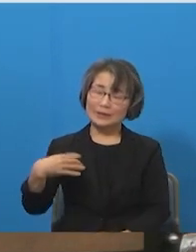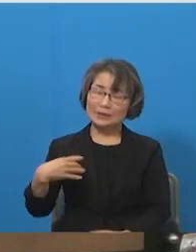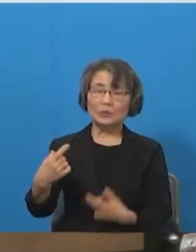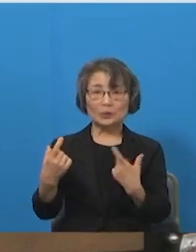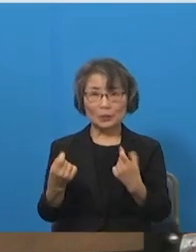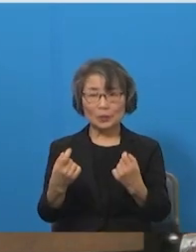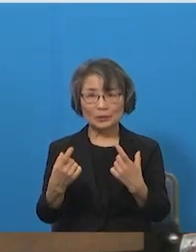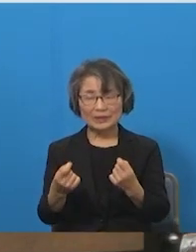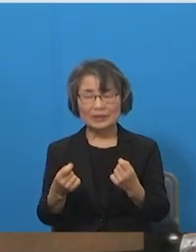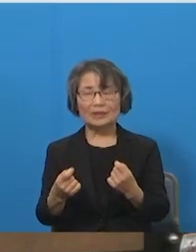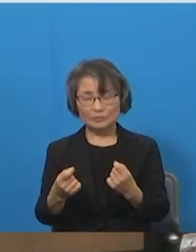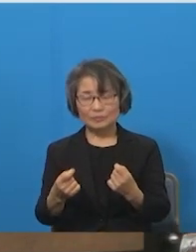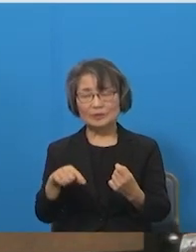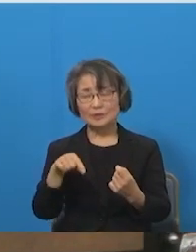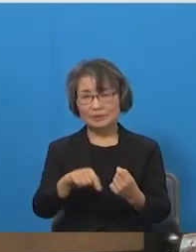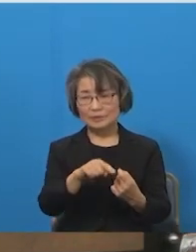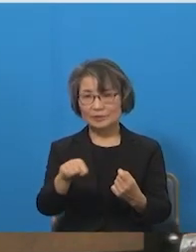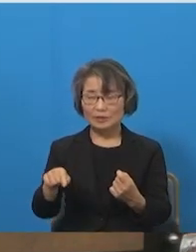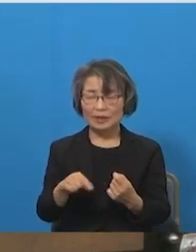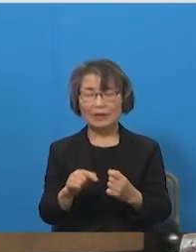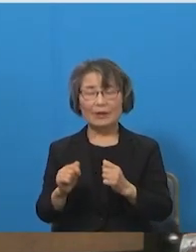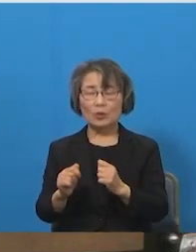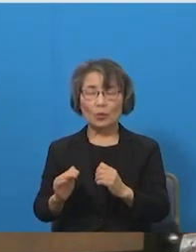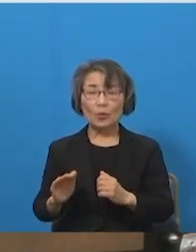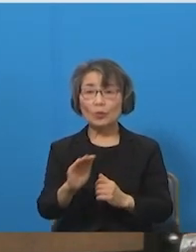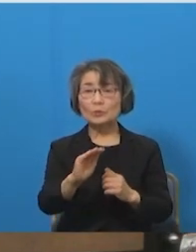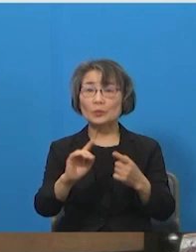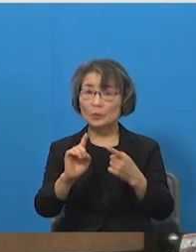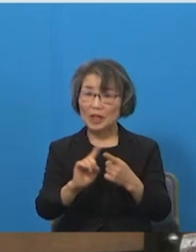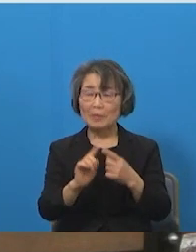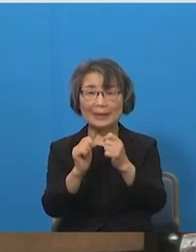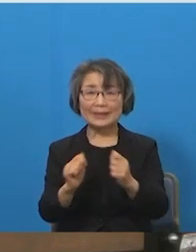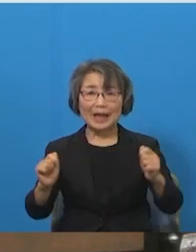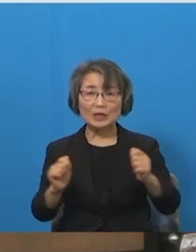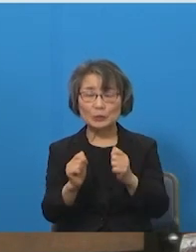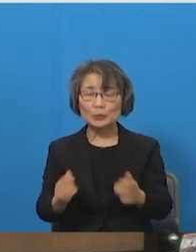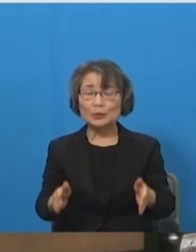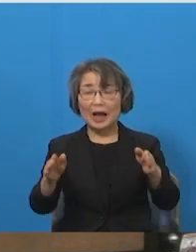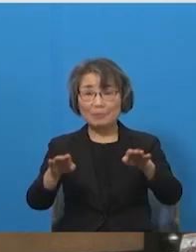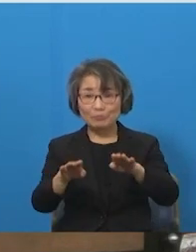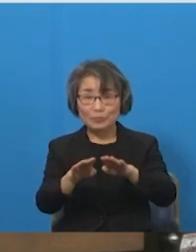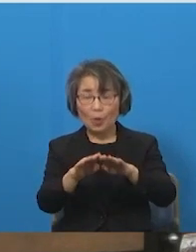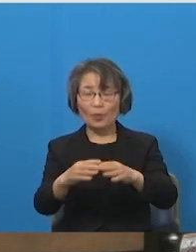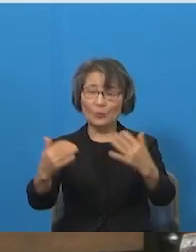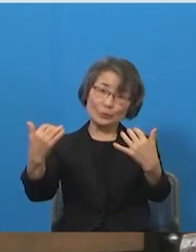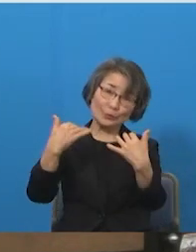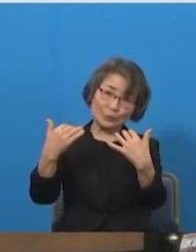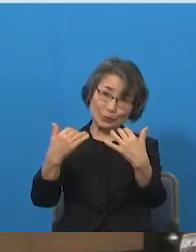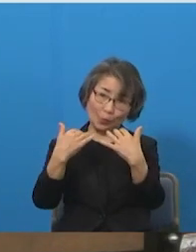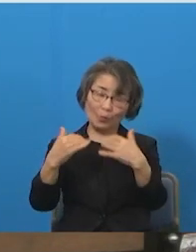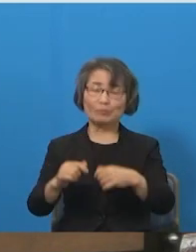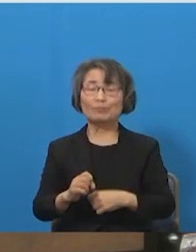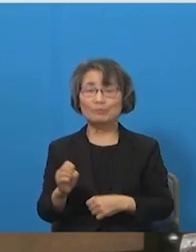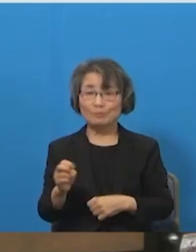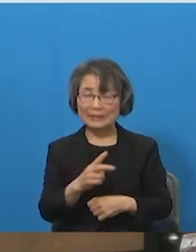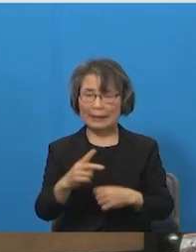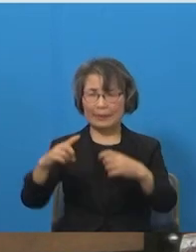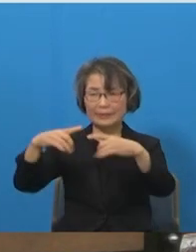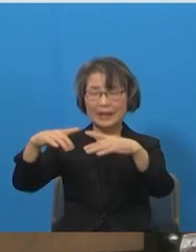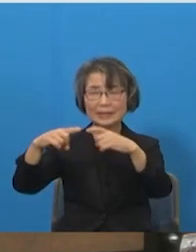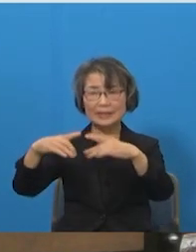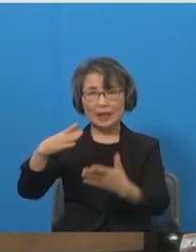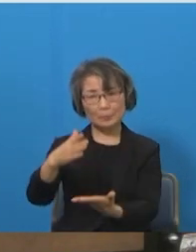難所機能の向上のための体育館への空調整備や、都市ガスや電力の供給が途絶えた場合を想定